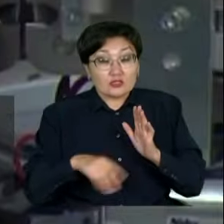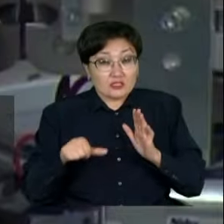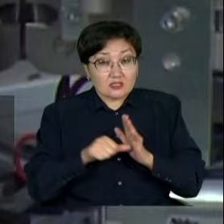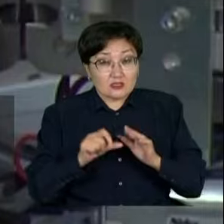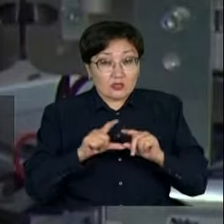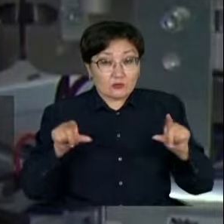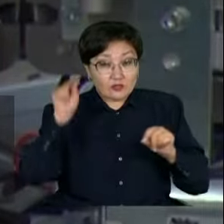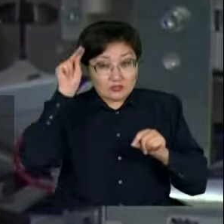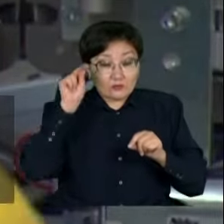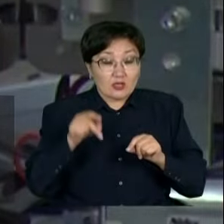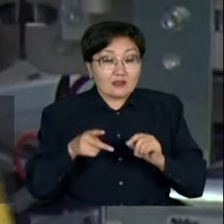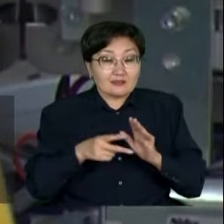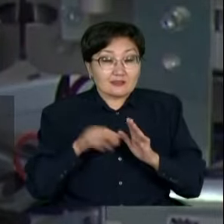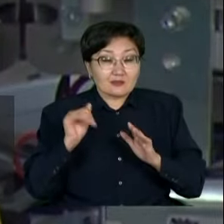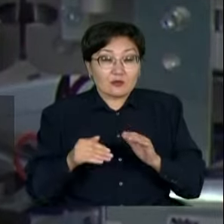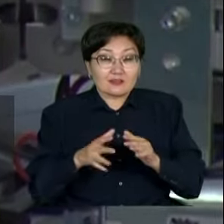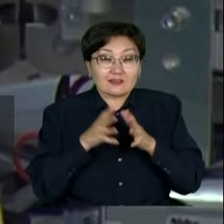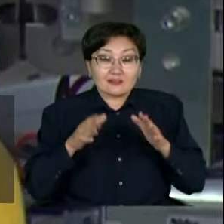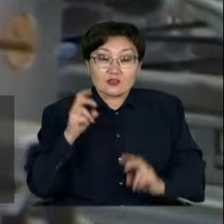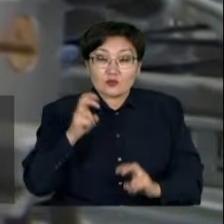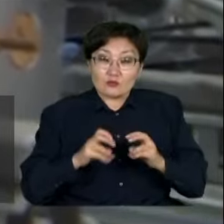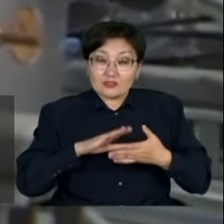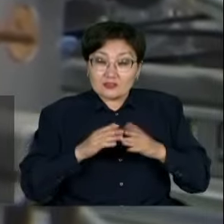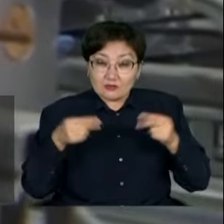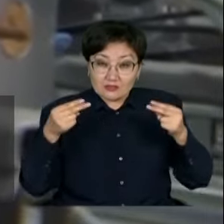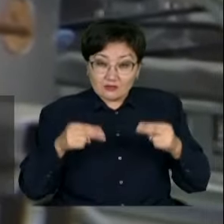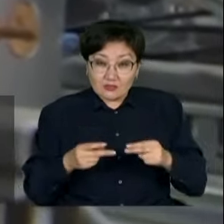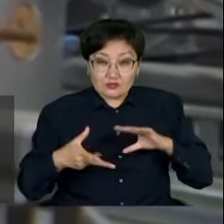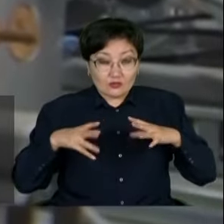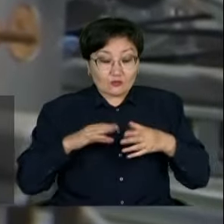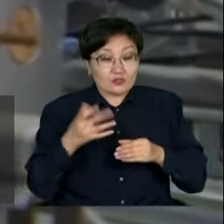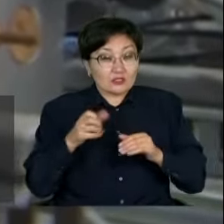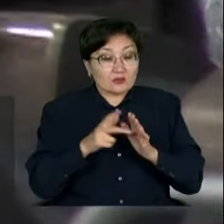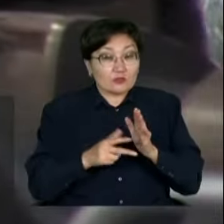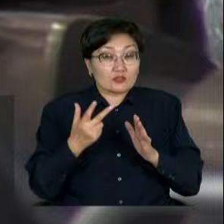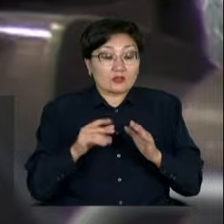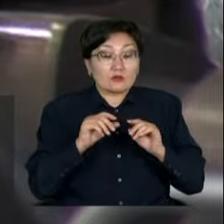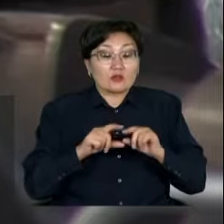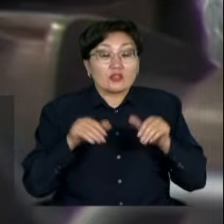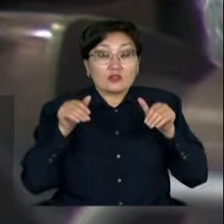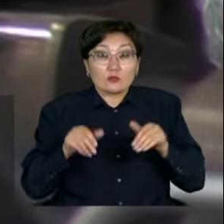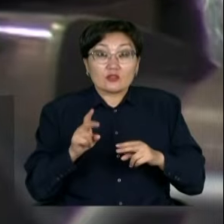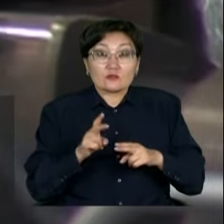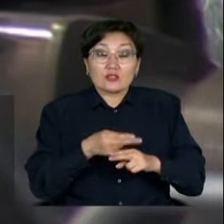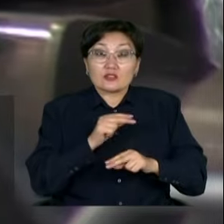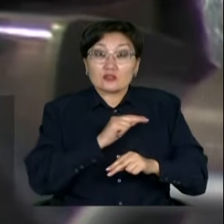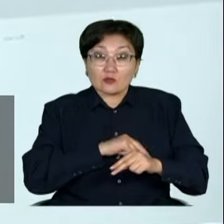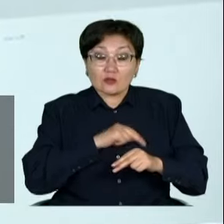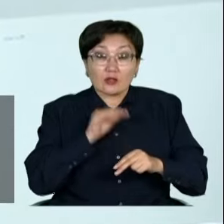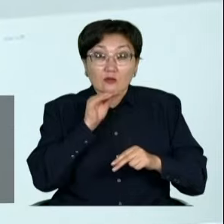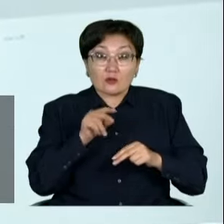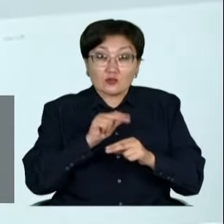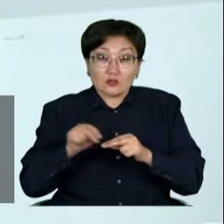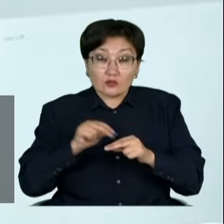беру мекемесі мен 7 мыңнан астам кәсіпорынмен келісім шарт жасалыпты. Жалпы 583 оқу ордасы жұмыссыздарды кәсіптік